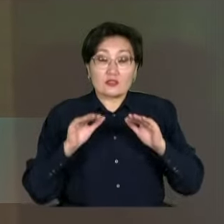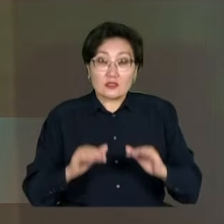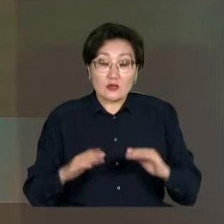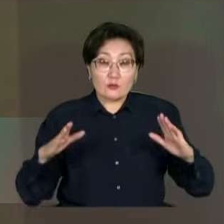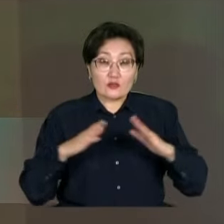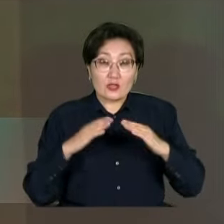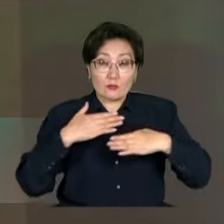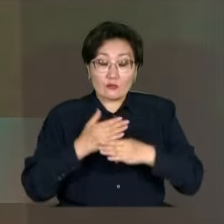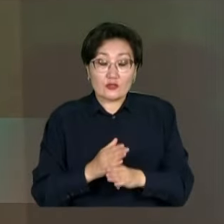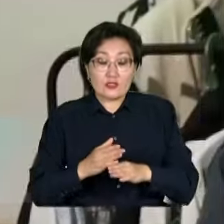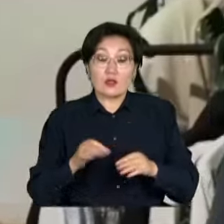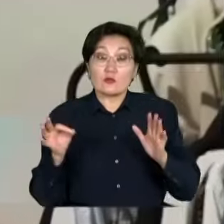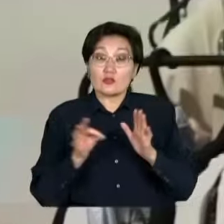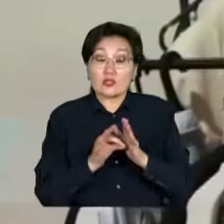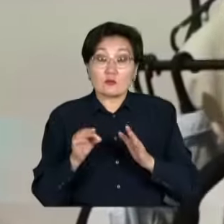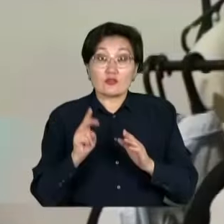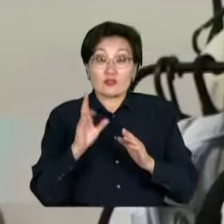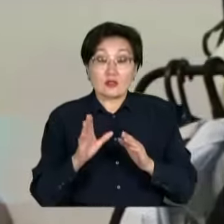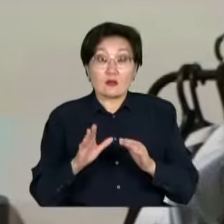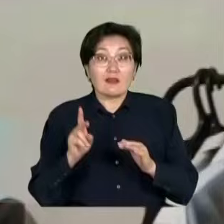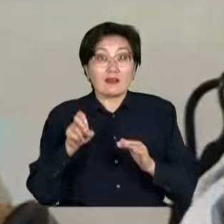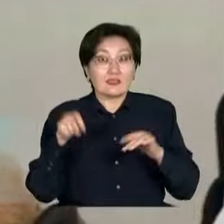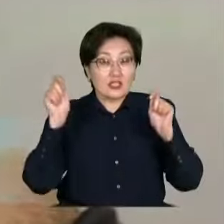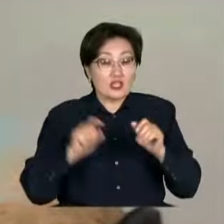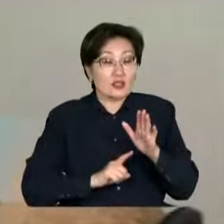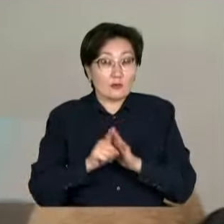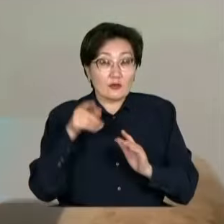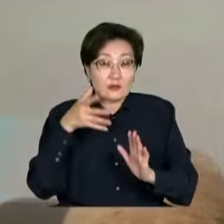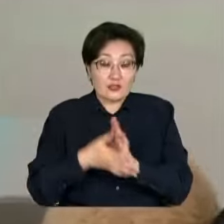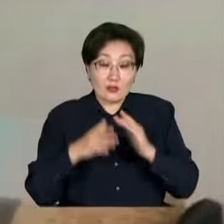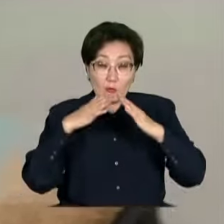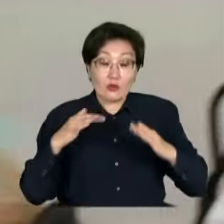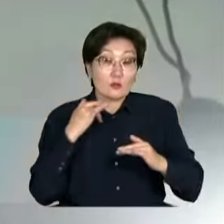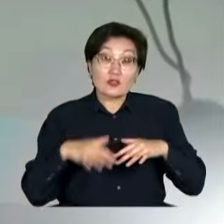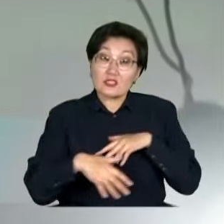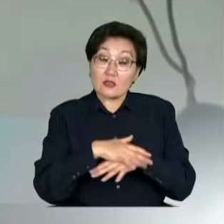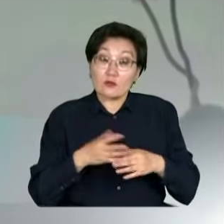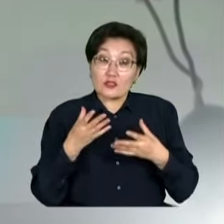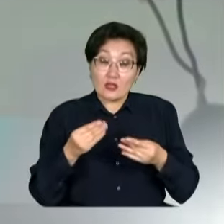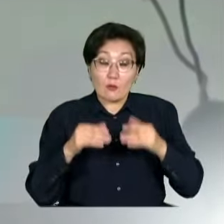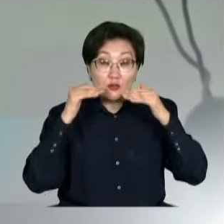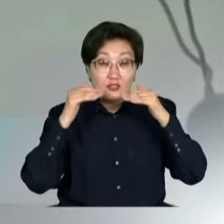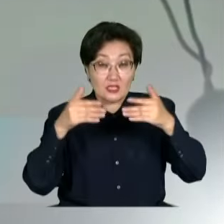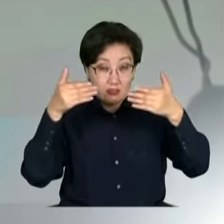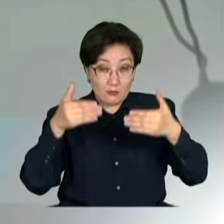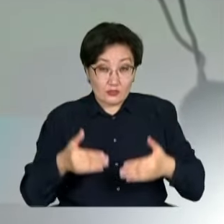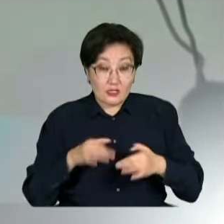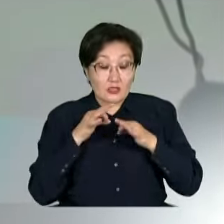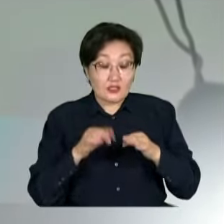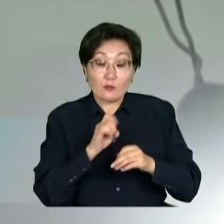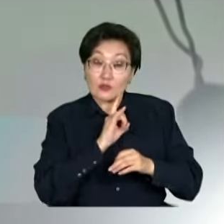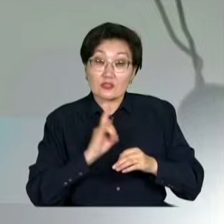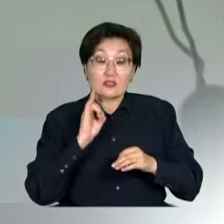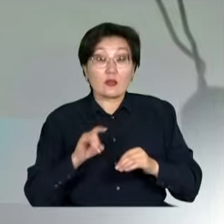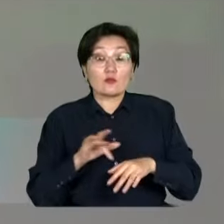потрескались стекла в комнатах, как дожди протекает крыша. В связи с этим у многих жильцов отсырели потолки и стены. По словам